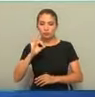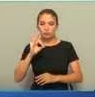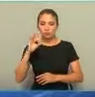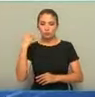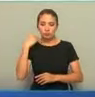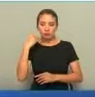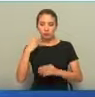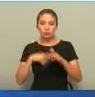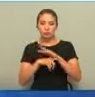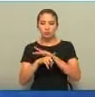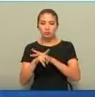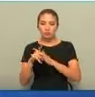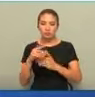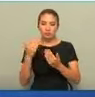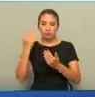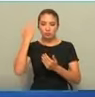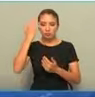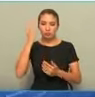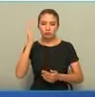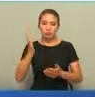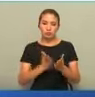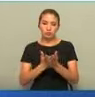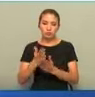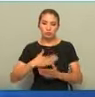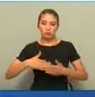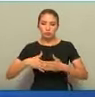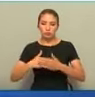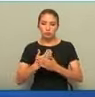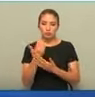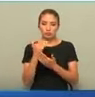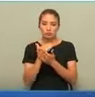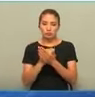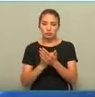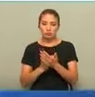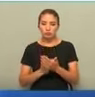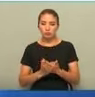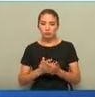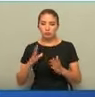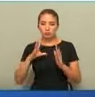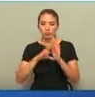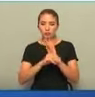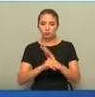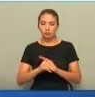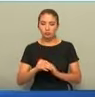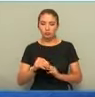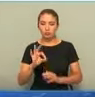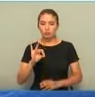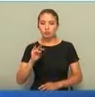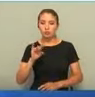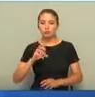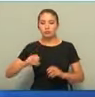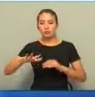Негізгі бастамасы ретінде және де ойы ол болашаққа бағдар рухани жаңғыру бағдарламалық мақаласын осы өлкетану бағытында